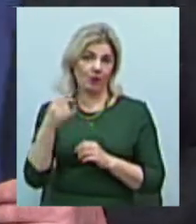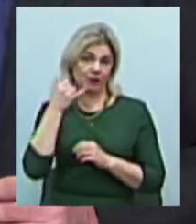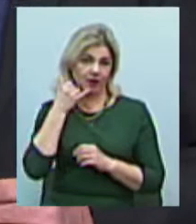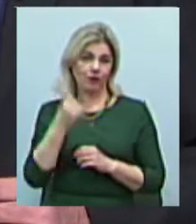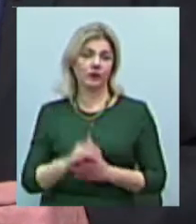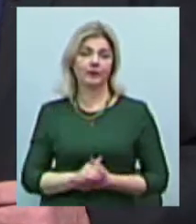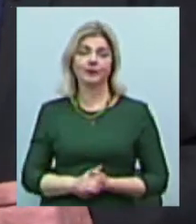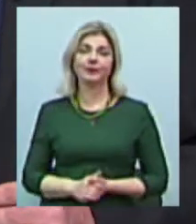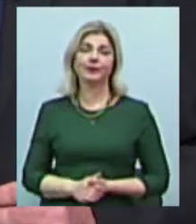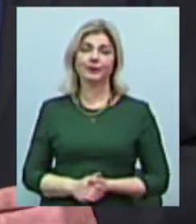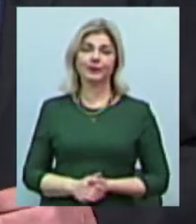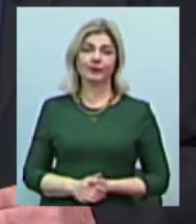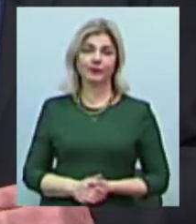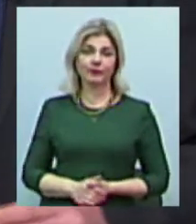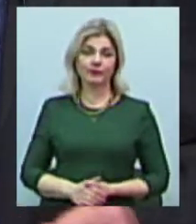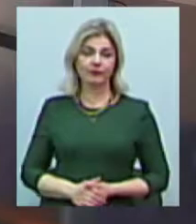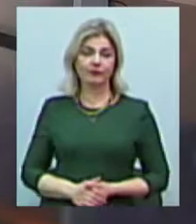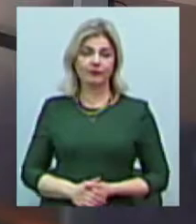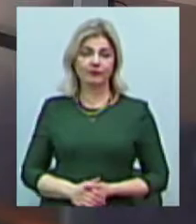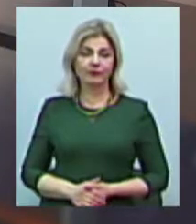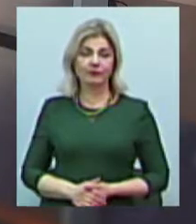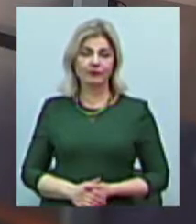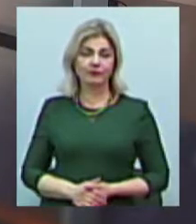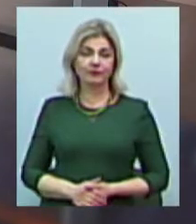76-92-33. Будь ласка, є запитання? Андрію, будь ласка.